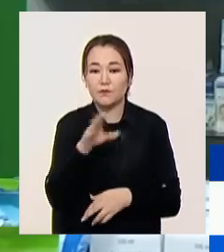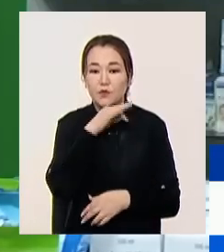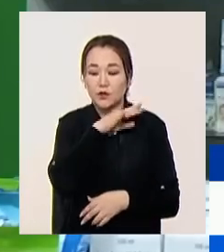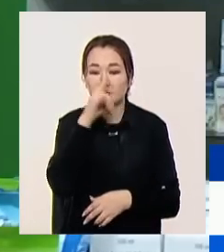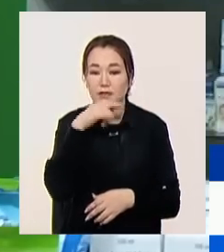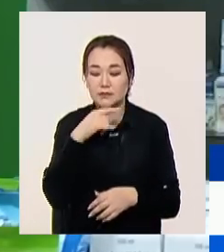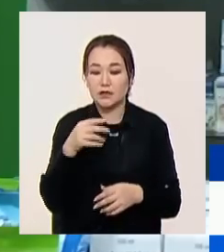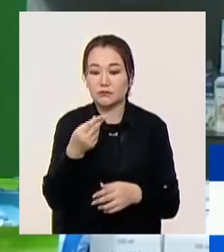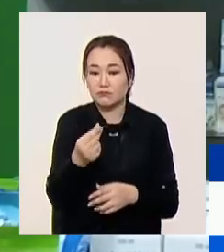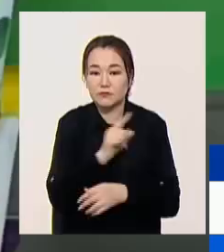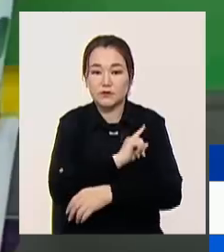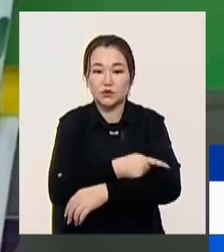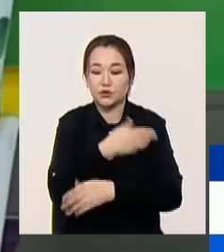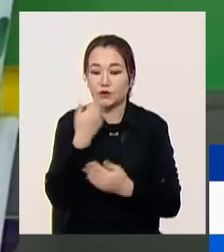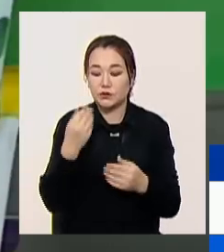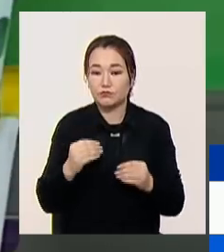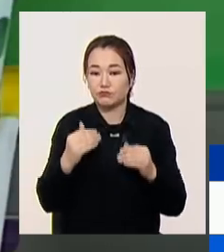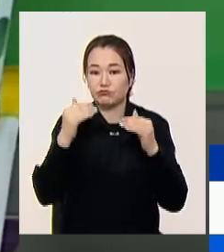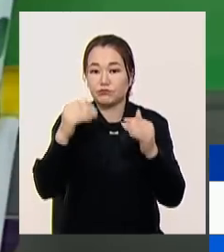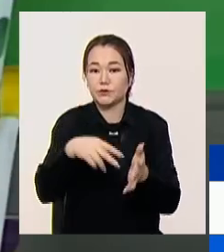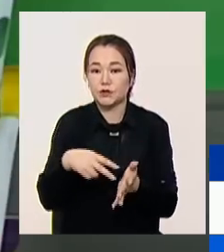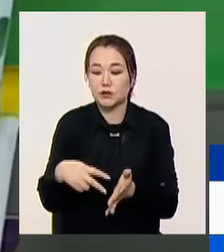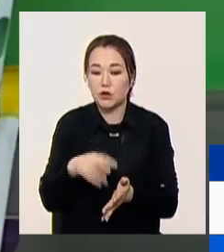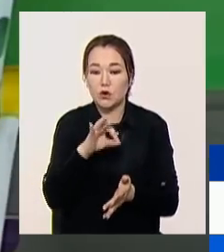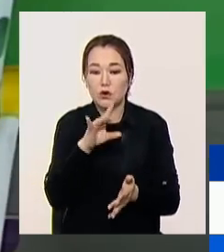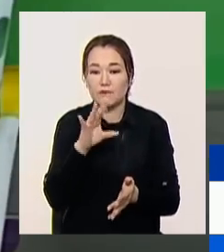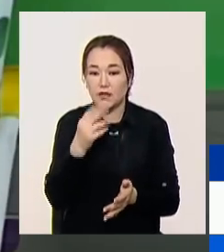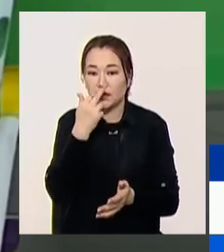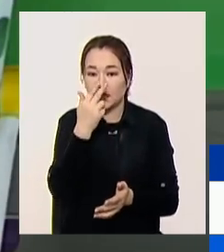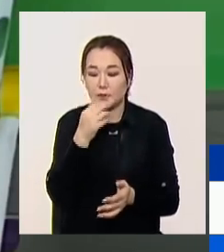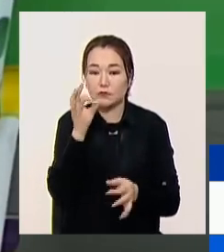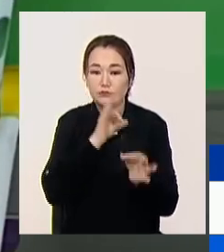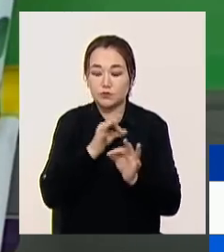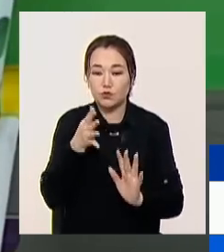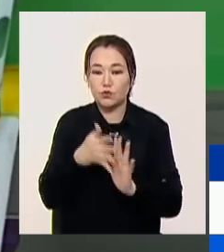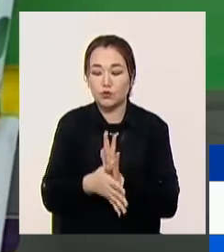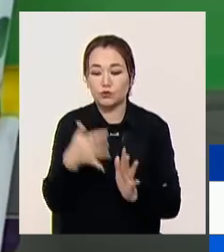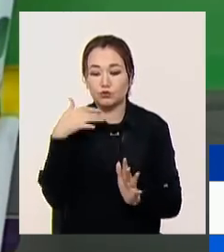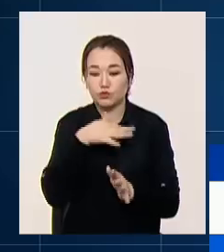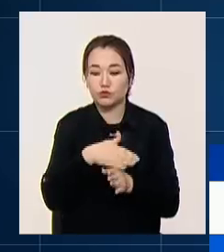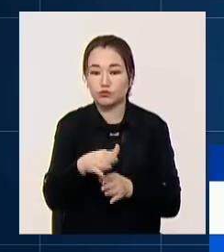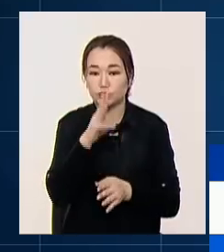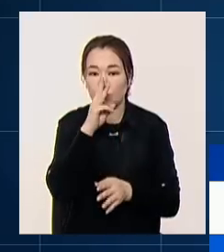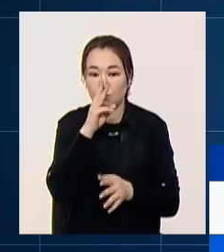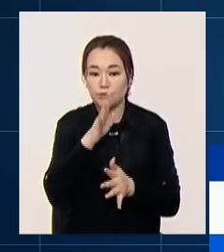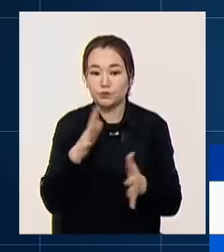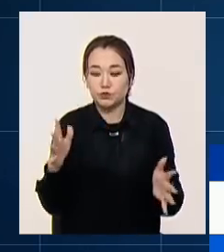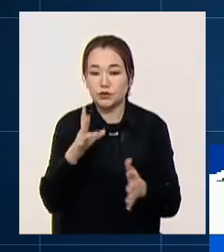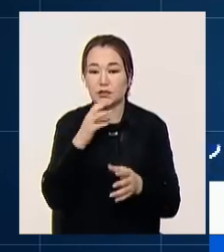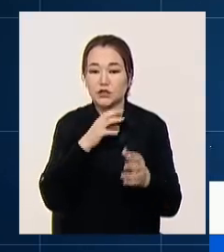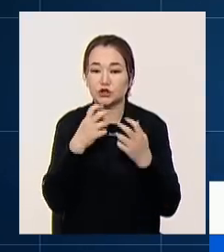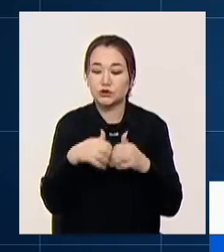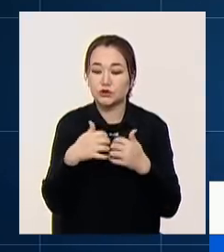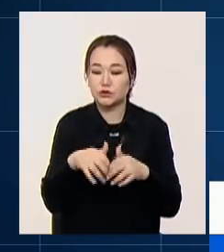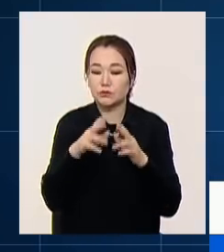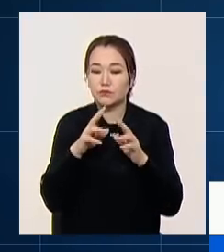карману. Фармацевтическая продукция выросла в цене. И в сезон ОРВИ и гриппа на лекарства уходит значительная часть заработной платы. Аналитики